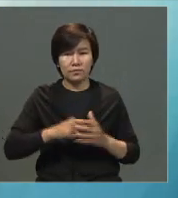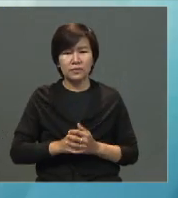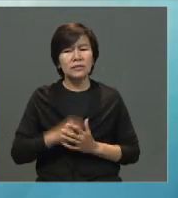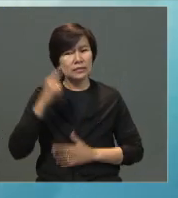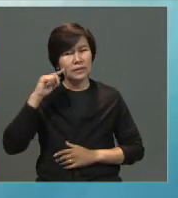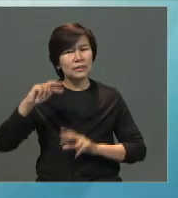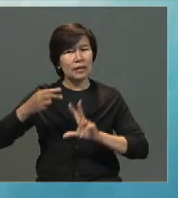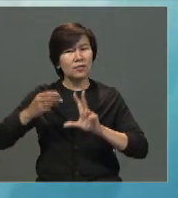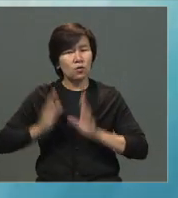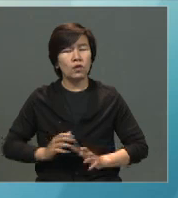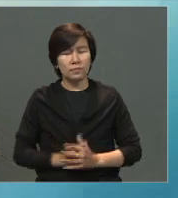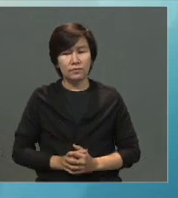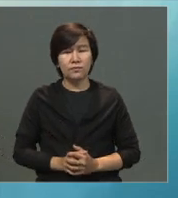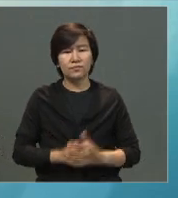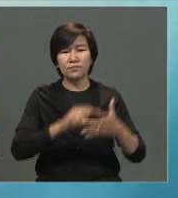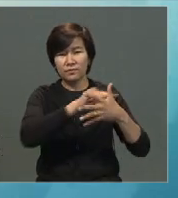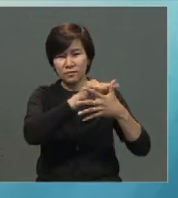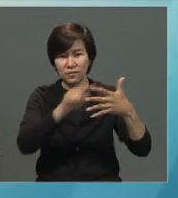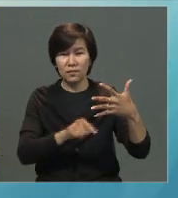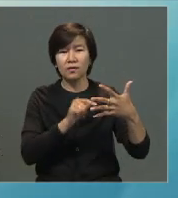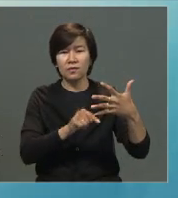บาทส่วนสุดท้ายคือกลุ่มของเมดดิคัลเร็วเน็ตทรูวิชั่นหรือคนที่เป็นอยากจะเข้ามาเพื่อทำการรักษาในเมืองไทยคาดการณ์ว่าจะมีพัดชอบประมาณ3หมื่นคนนะครับจะมีเข้ามาเนี่ยลุคนี้กลุ่มนี้ทำได้เลยเดี๋ยวนี้ครับแต่ท่านต้องเข้ามาแล้วมีมาตรการอยู่ในเซตก็ทันทีของเราอยู่นี่เรามีโรงแรมสวยๆหรูๆจับมือกันกับโรงพยาบาลนะครับตอนนี้ว่างอยู่ตั้งหลายร้อยห้องก็สามารถที่จะเข้ามาอยู่ในนี้ได้กลุ่มถัดไปครับกลุ่มนี้เป็นกลุ่มเป้าหมายที่ต้องใช้มาตรการควบคุมไว้สังเกตอาการพวกที่เข้ามาผมแรกคือนักธุรกิจนักลงทุนที่เดินเข้ามาเดิน